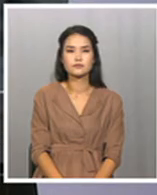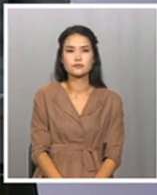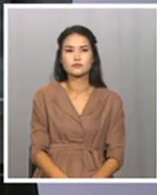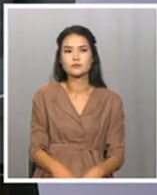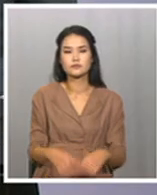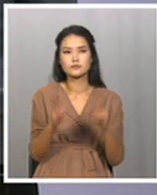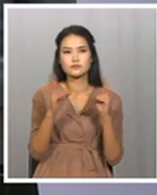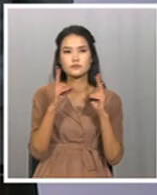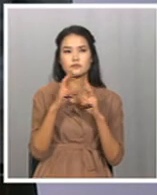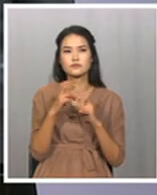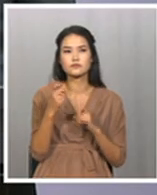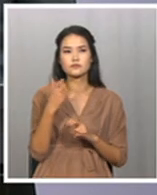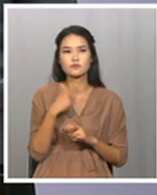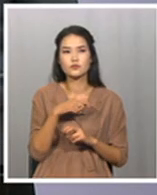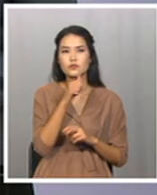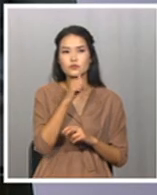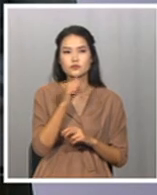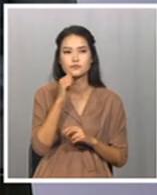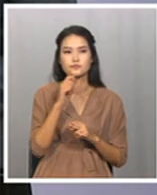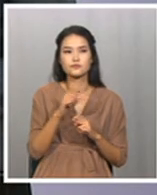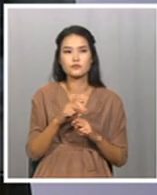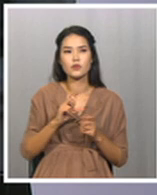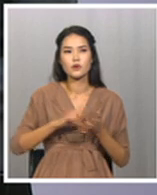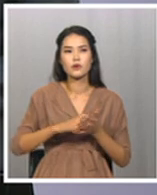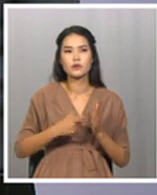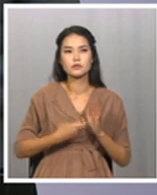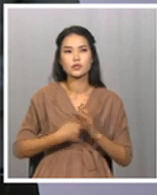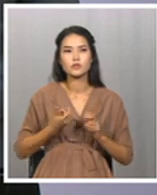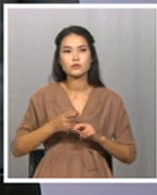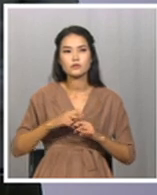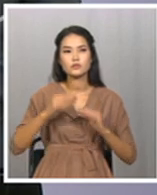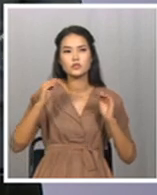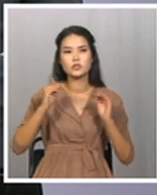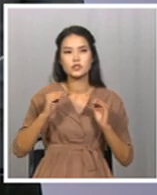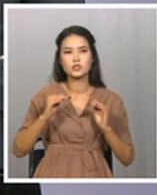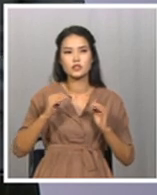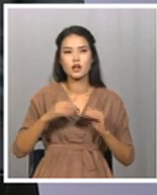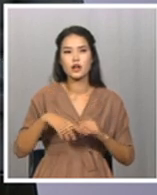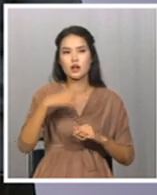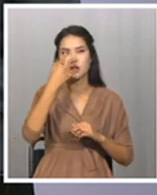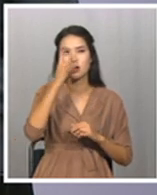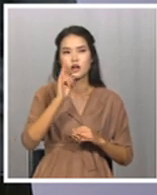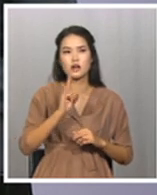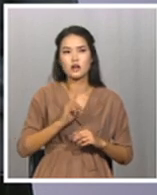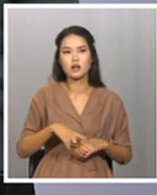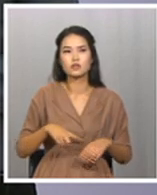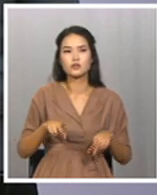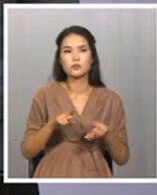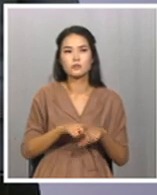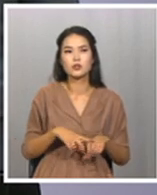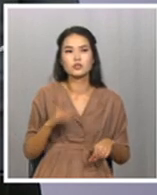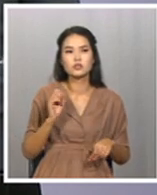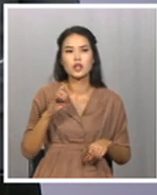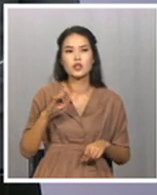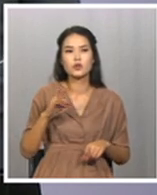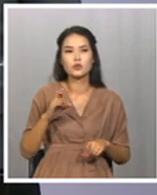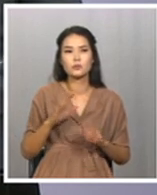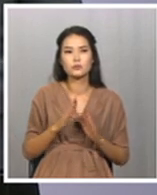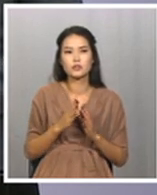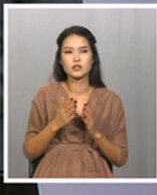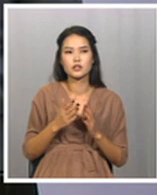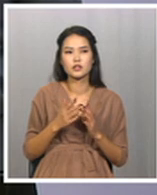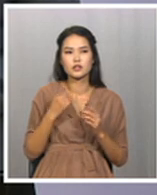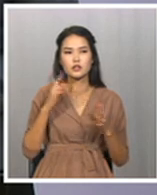Проверьте себя. Ключевые слова. Комната очень низка. Окна, похожие на